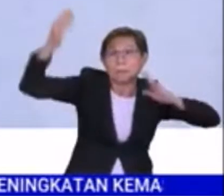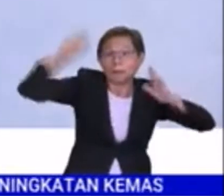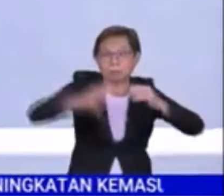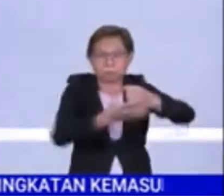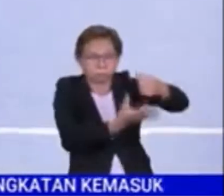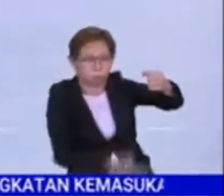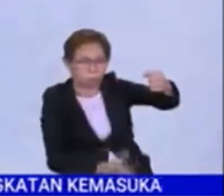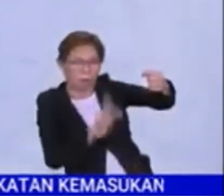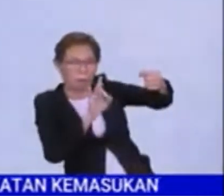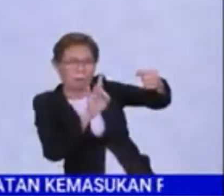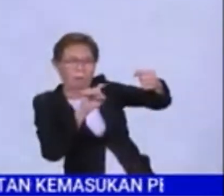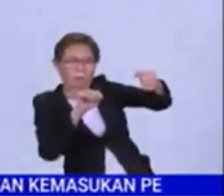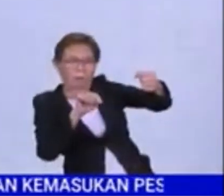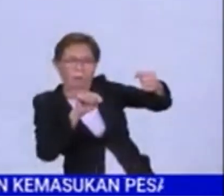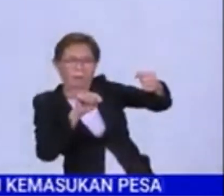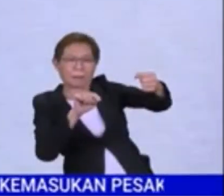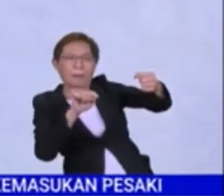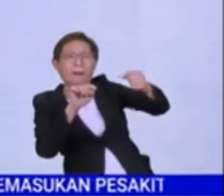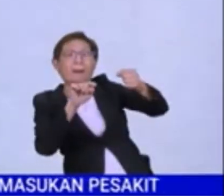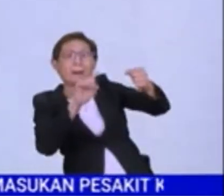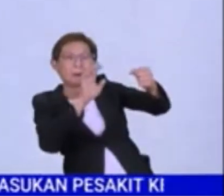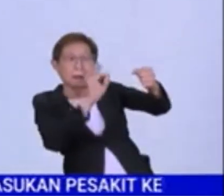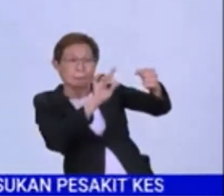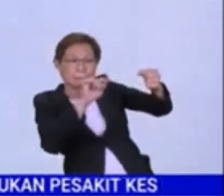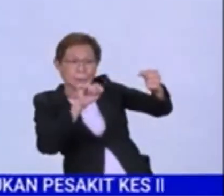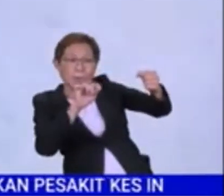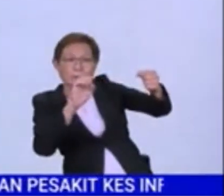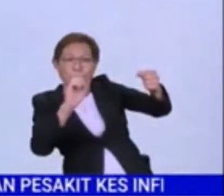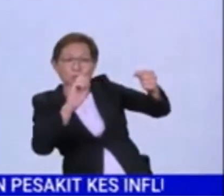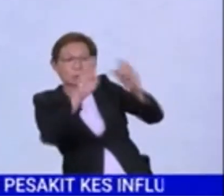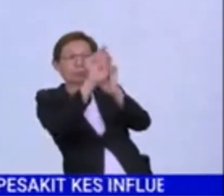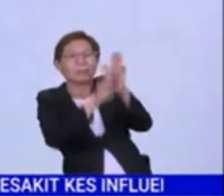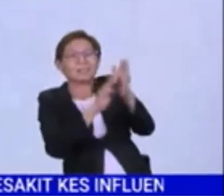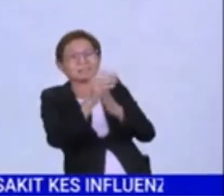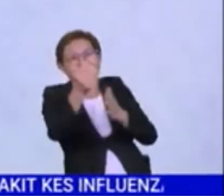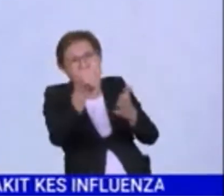sebanyak delapan populer pilihan remix